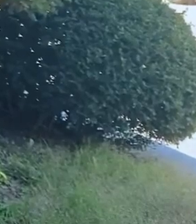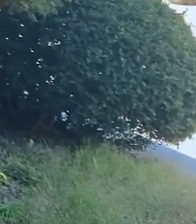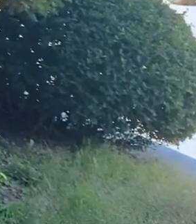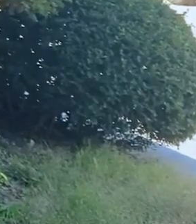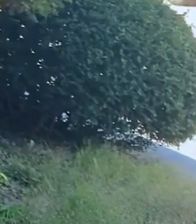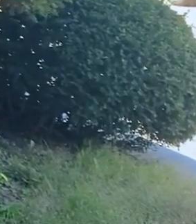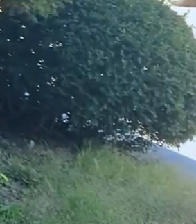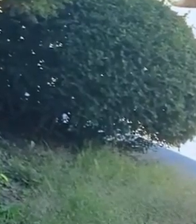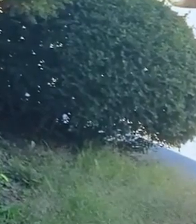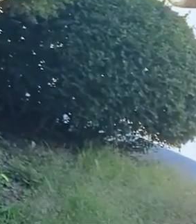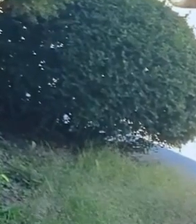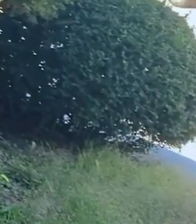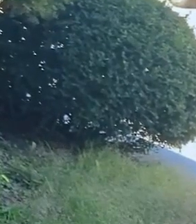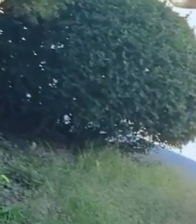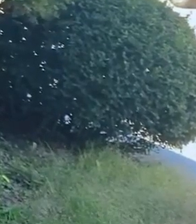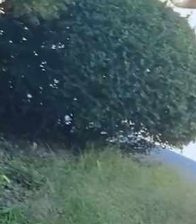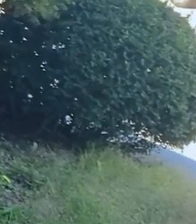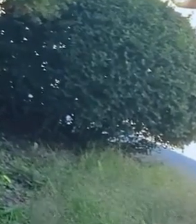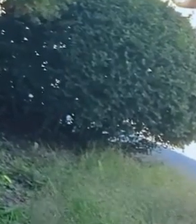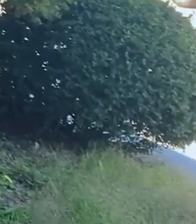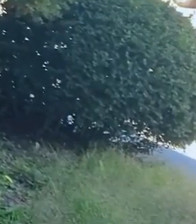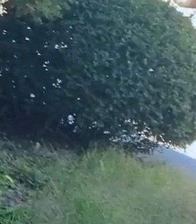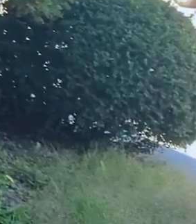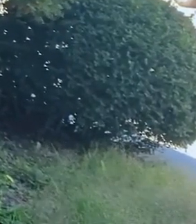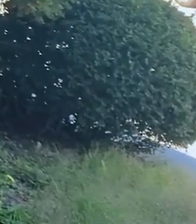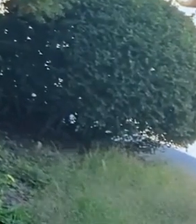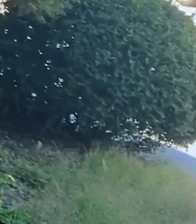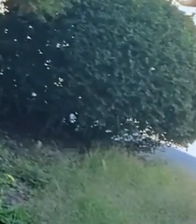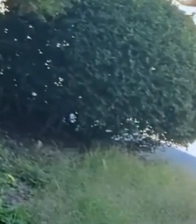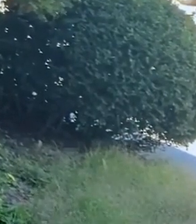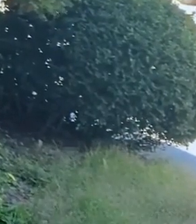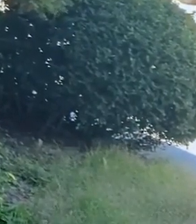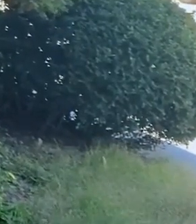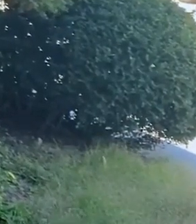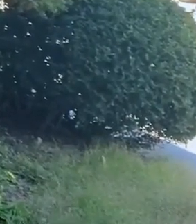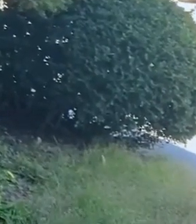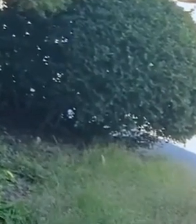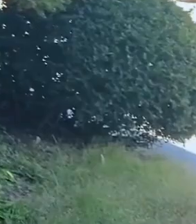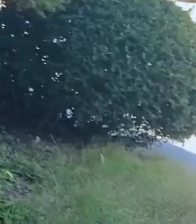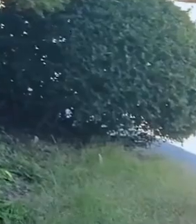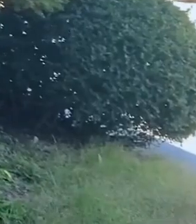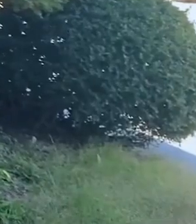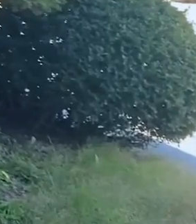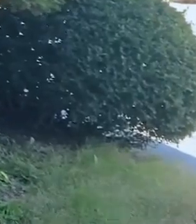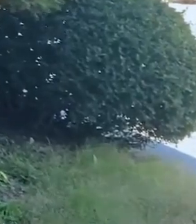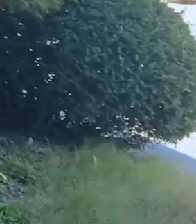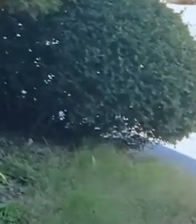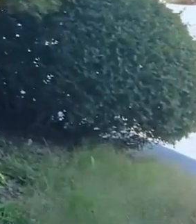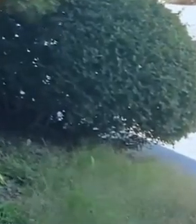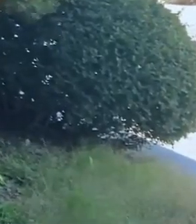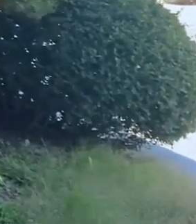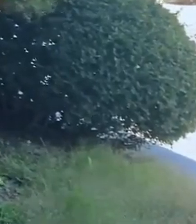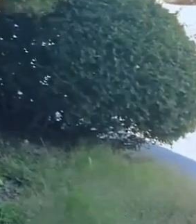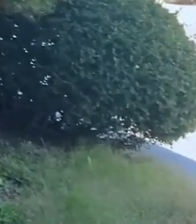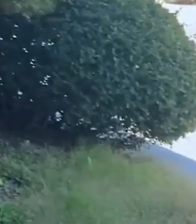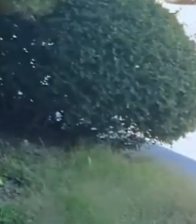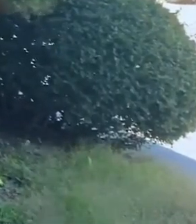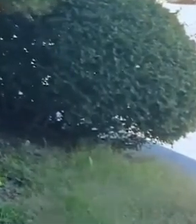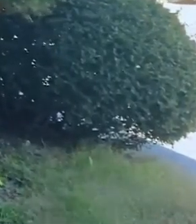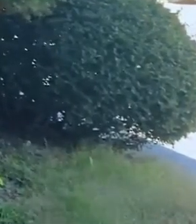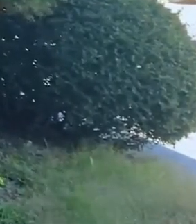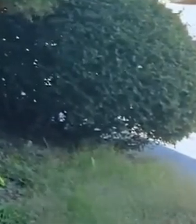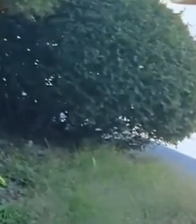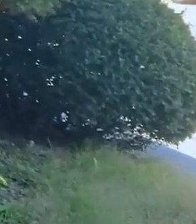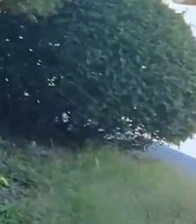시간과 에너지를 마음 건강에 투자하시고 밝고 건강해졌으면 좋겠습니다. 여러분 모두